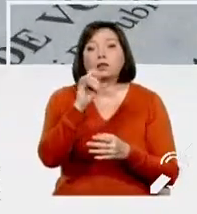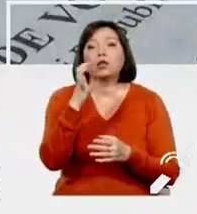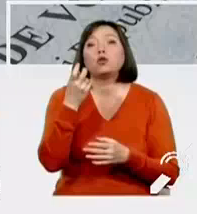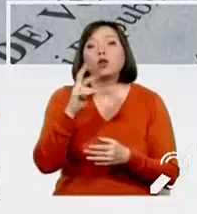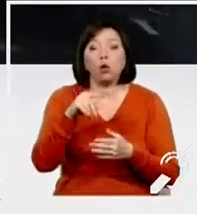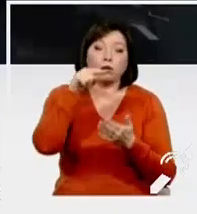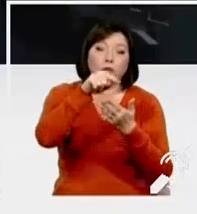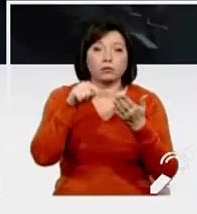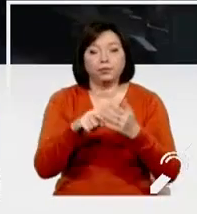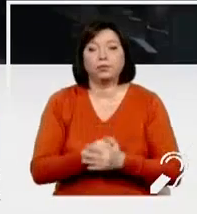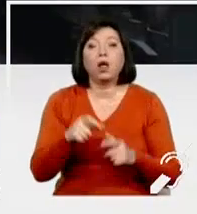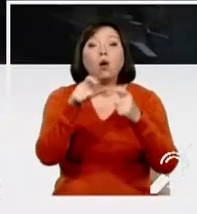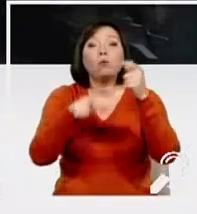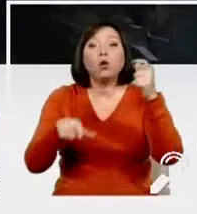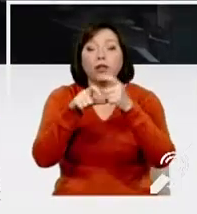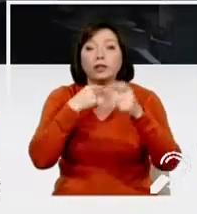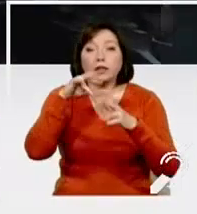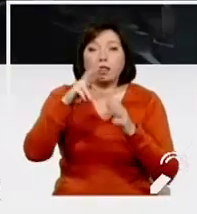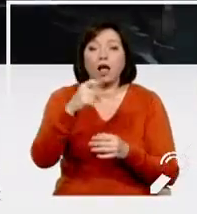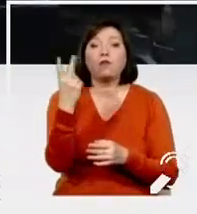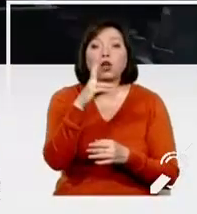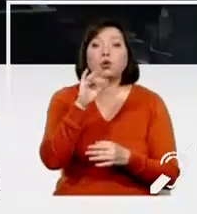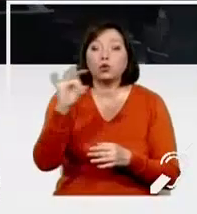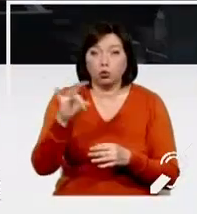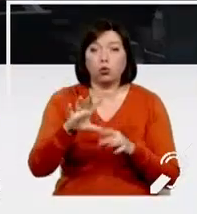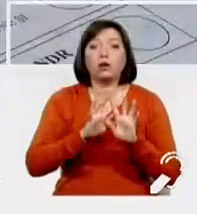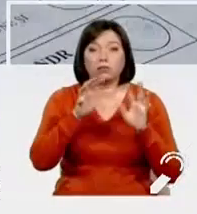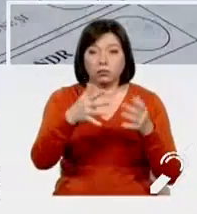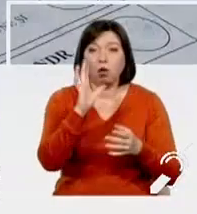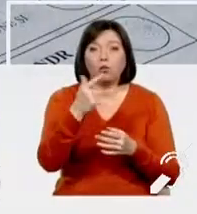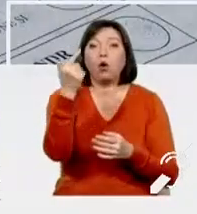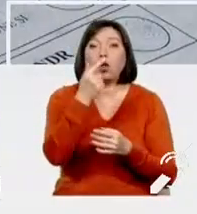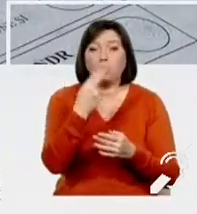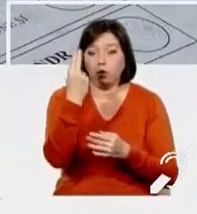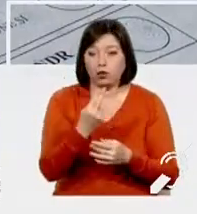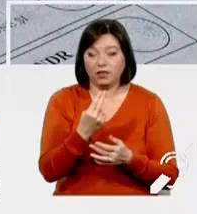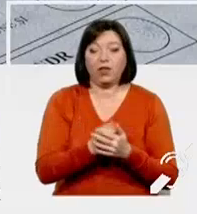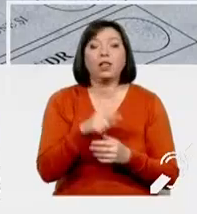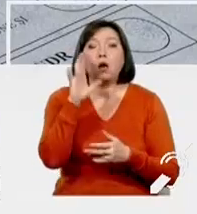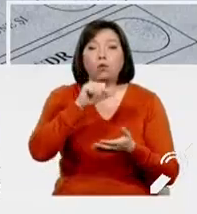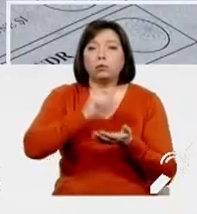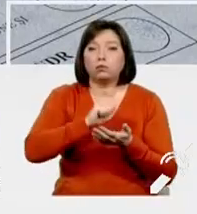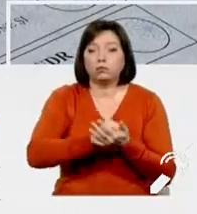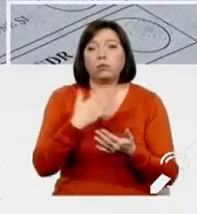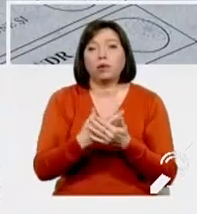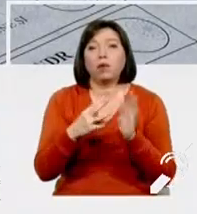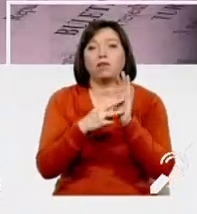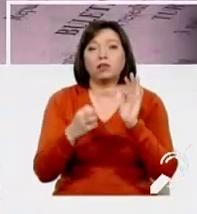Stoianoglu. Buletinele de vot pentru turul 2 în diaspora vor avea culoarea albastru oțel. Se vor tipări